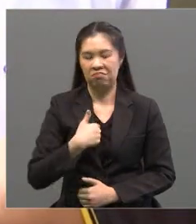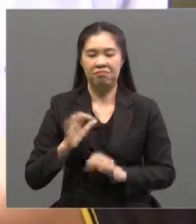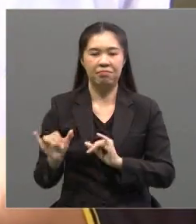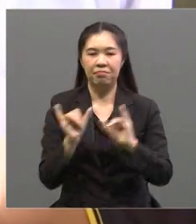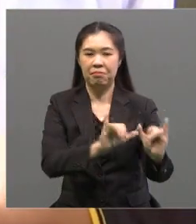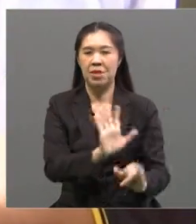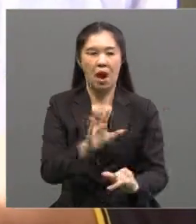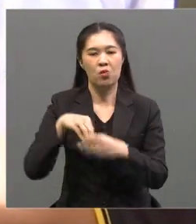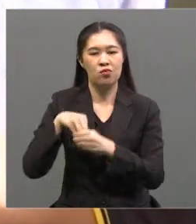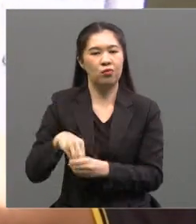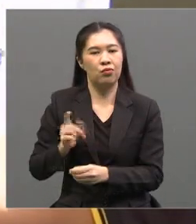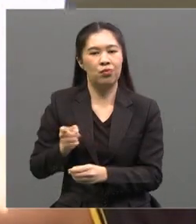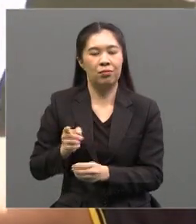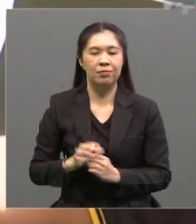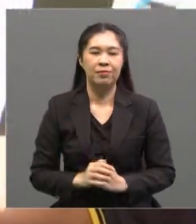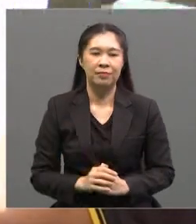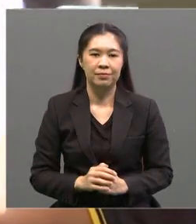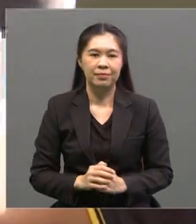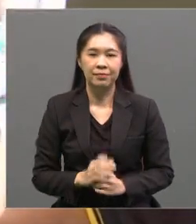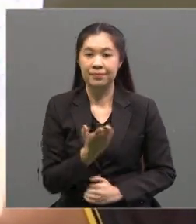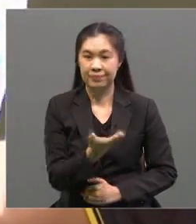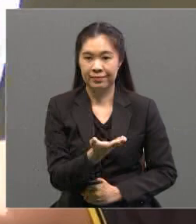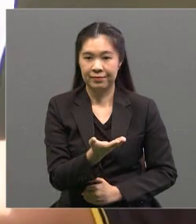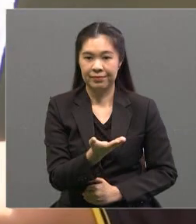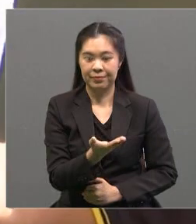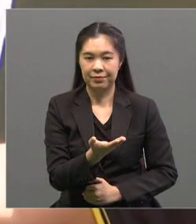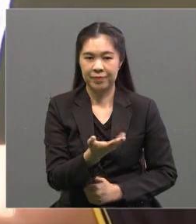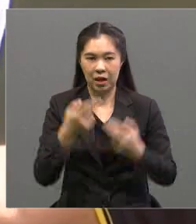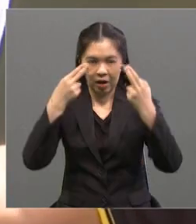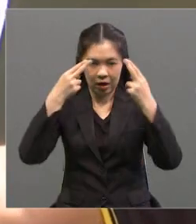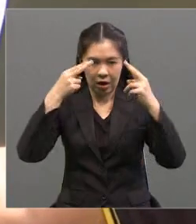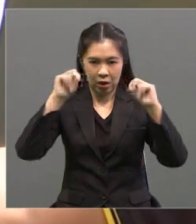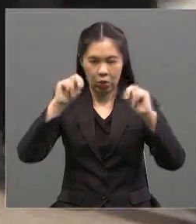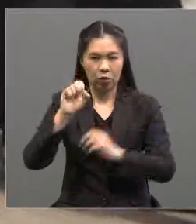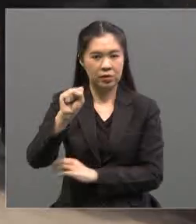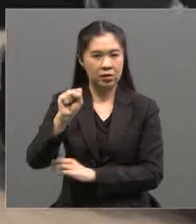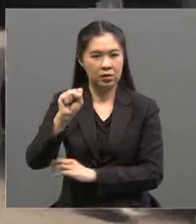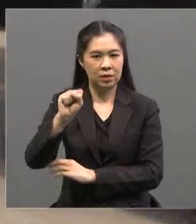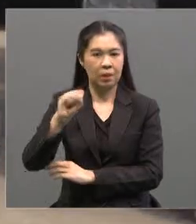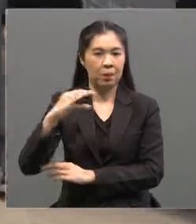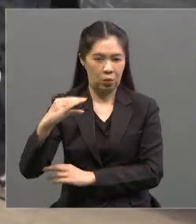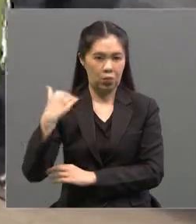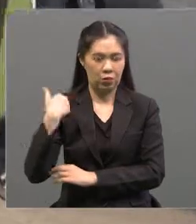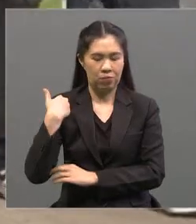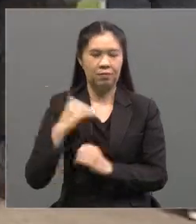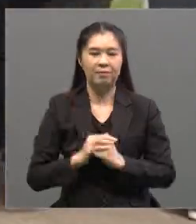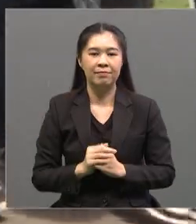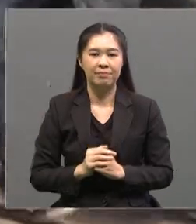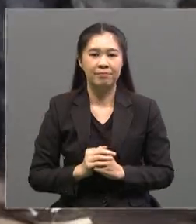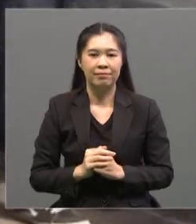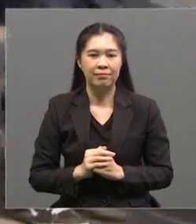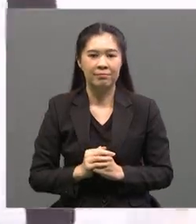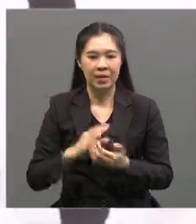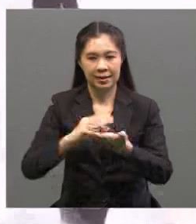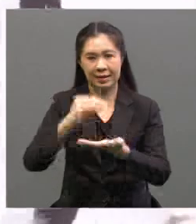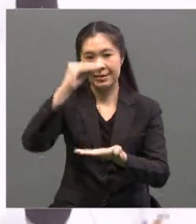ไม่ไปไหนนะครับนายทักษิณเรียบร้อยนายกสโมสรนักศึกษาอุเทรนถวายพร้อมด้วยอุปนายกสโมสรนักศึก